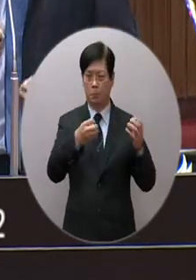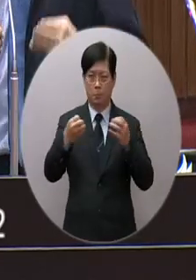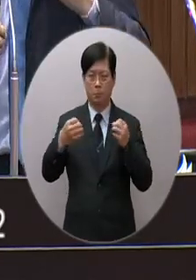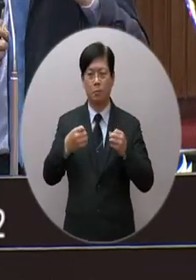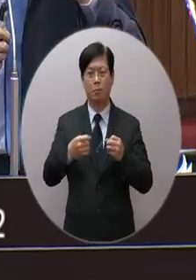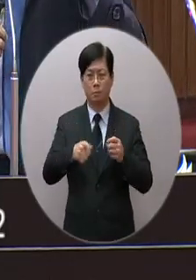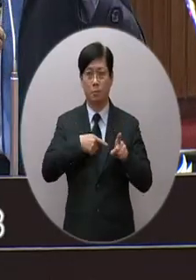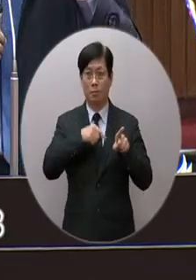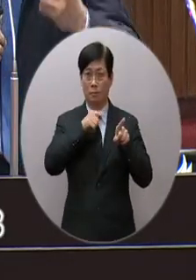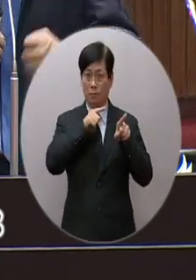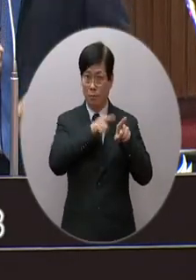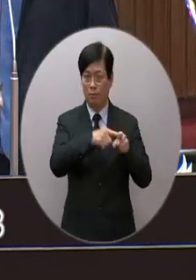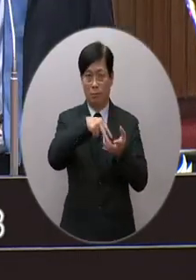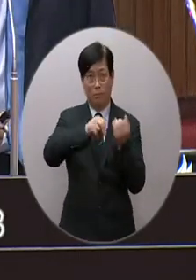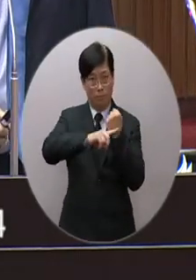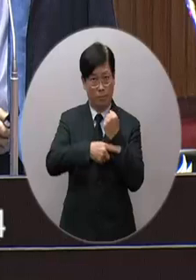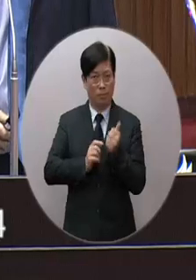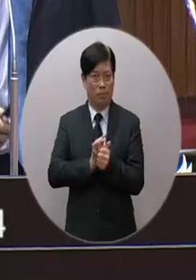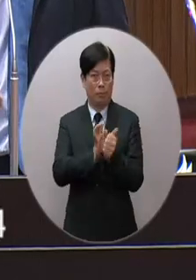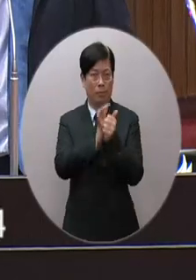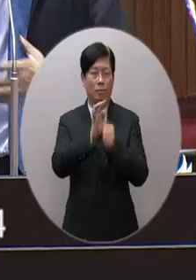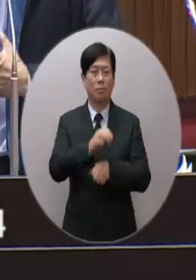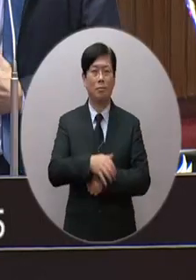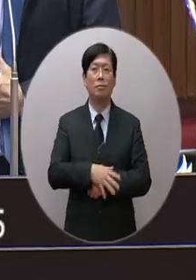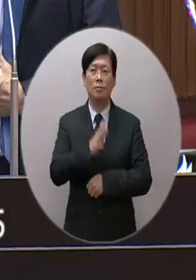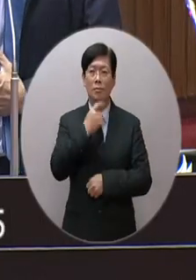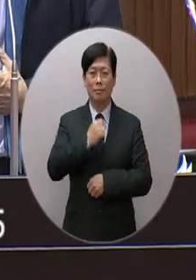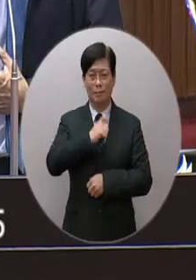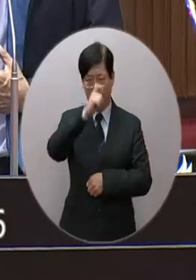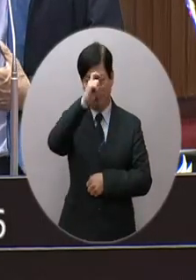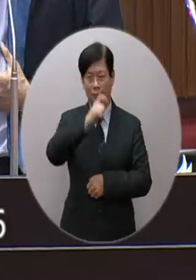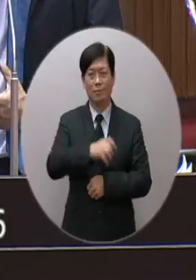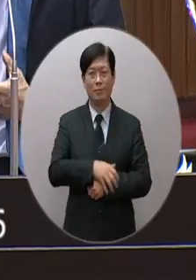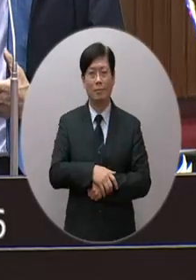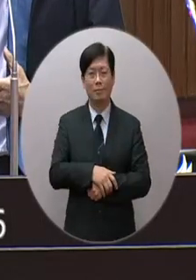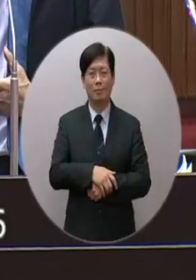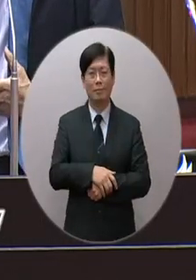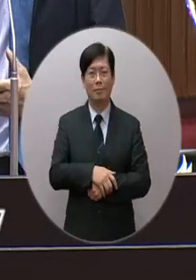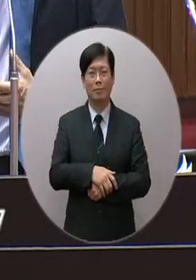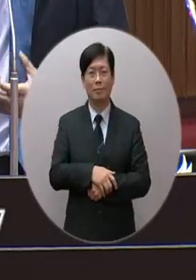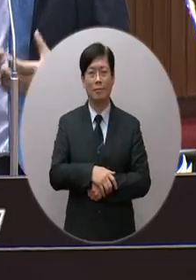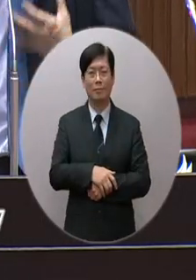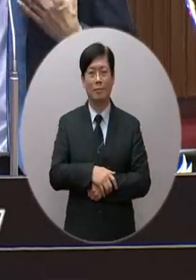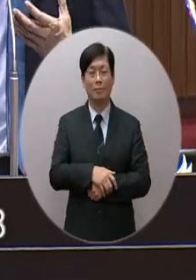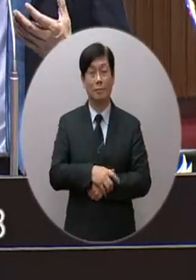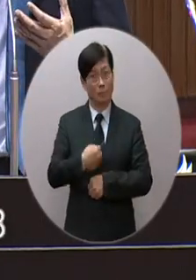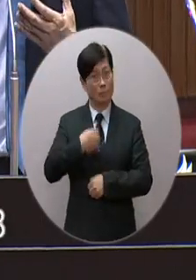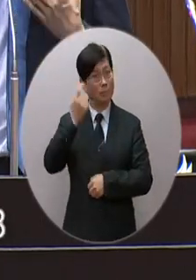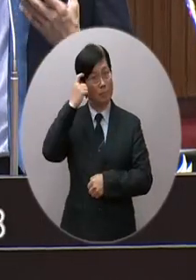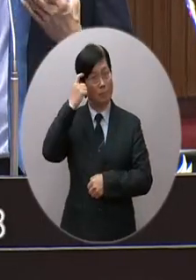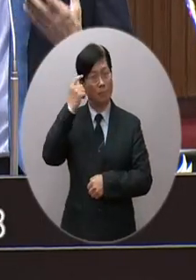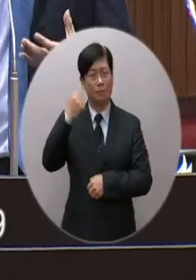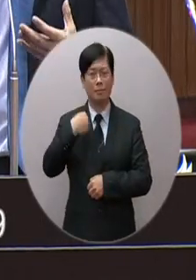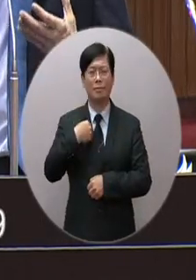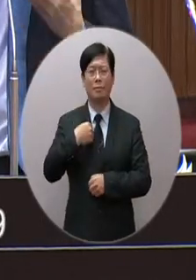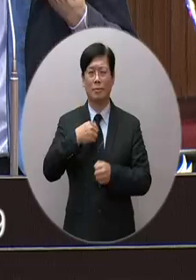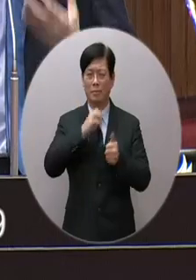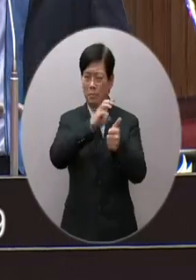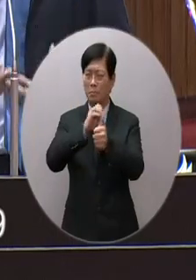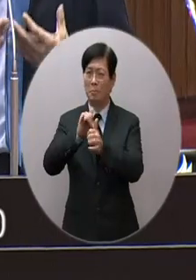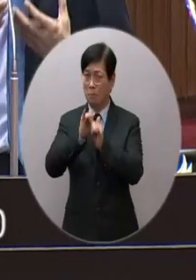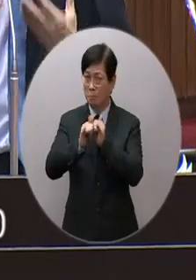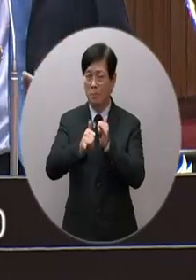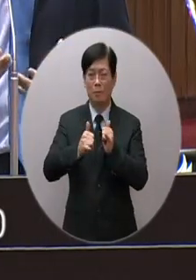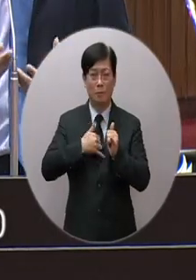立法甲政策的推动，好，这是咱的愿望，好，这是咱的愿望，好，咱我想，咱爱予台湾人